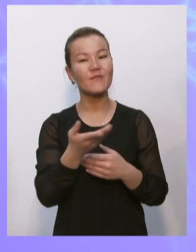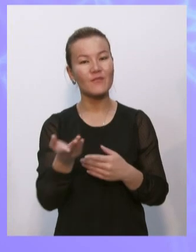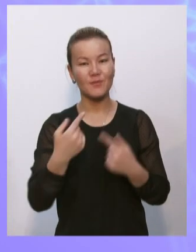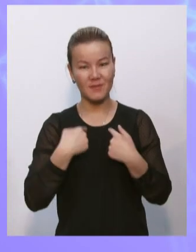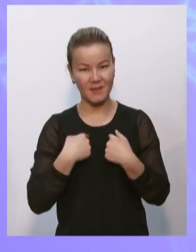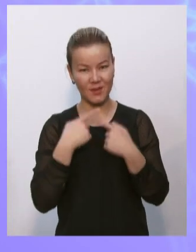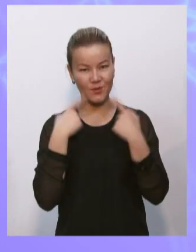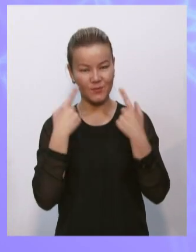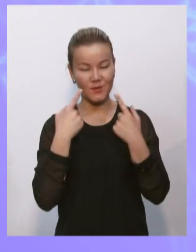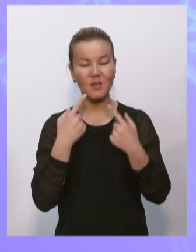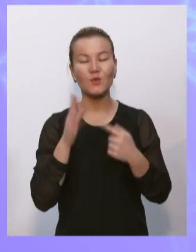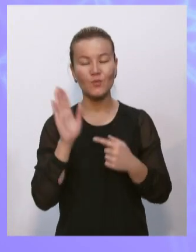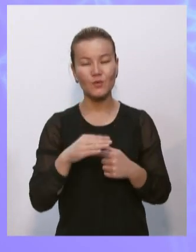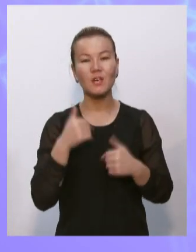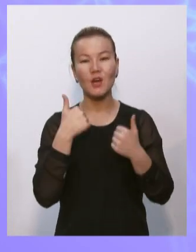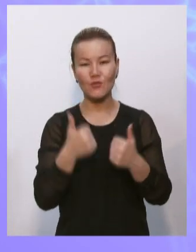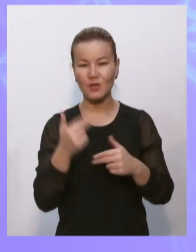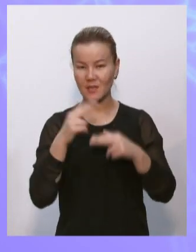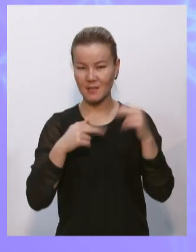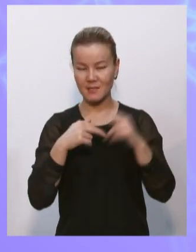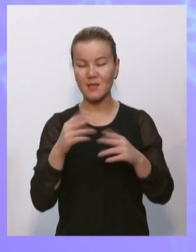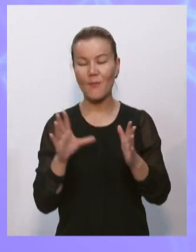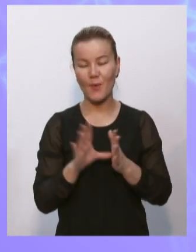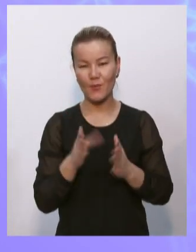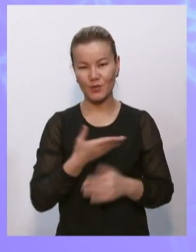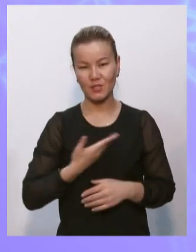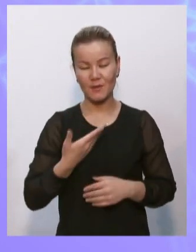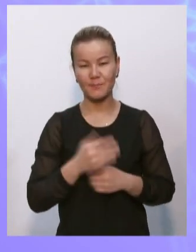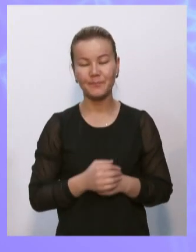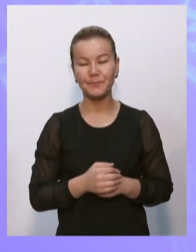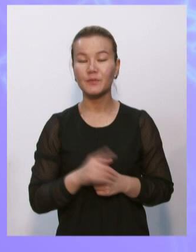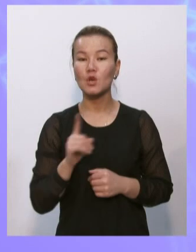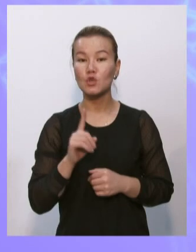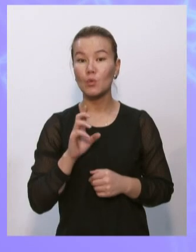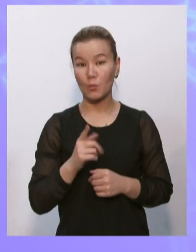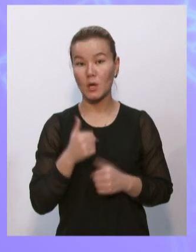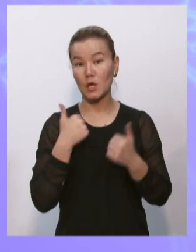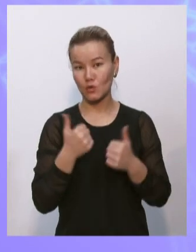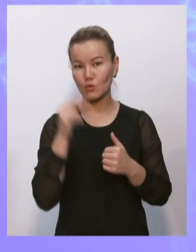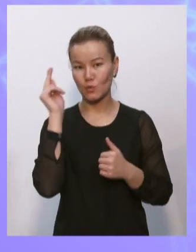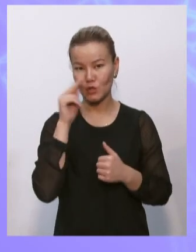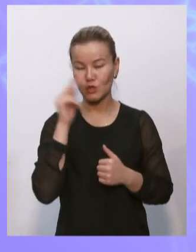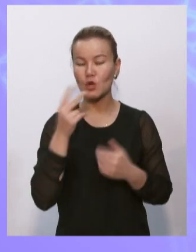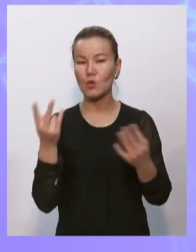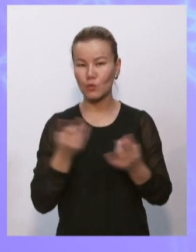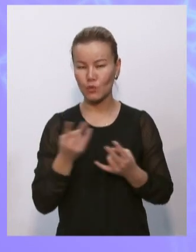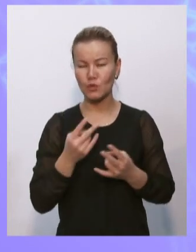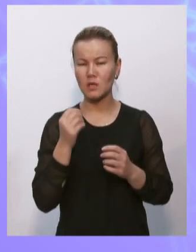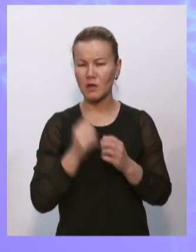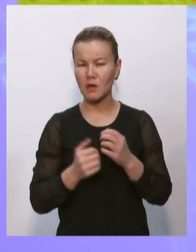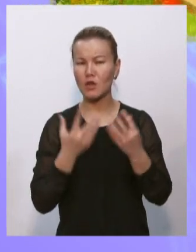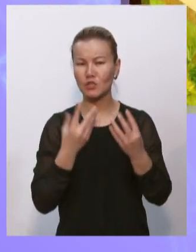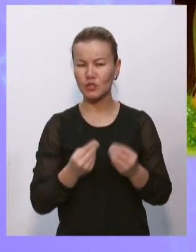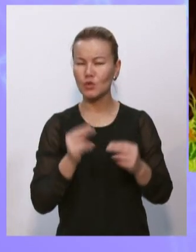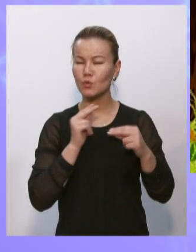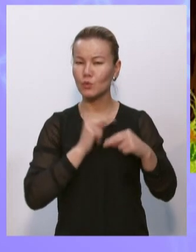пусть хорошее настроение поможет нам. Чтобы хорошо учиться, нужно каждый